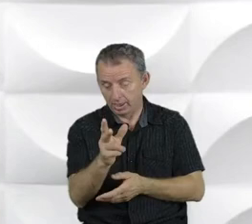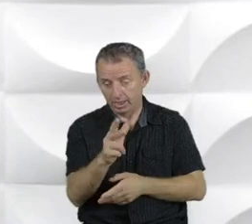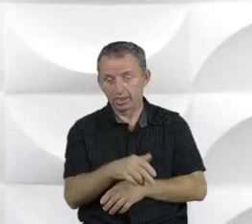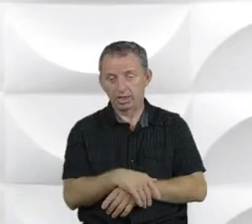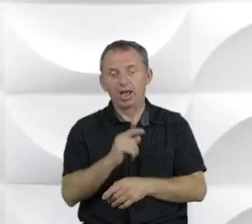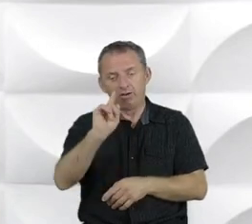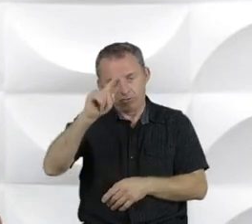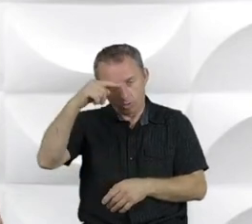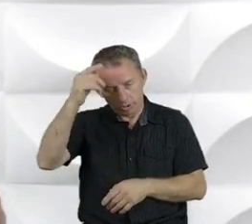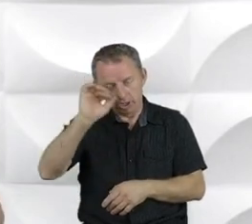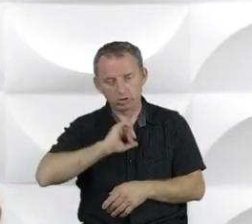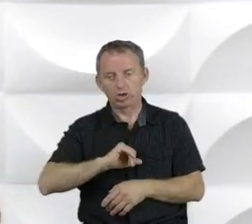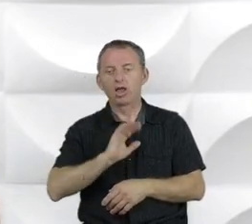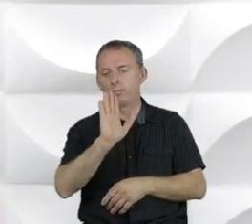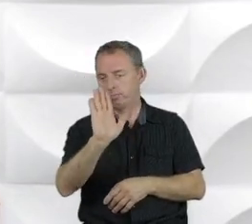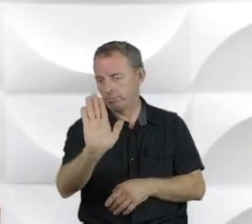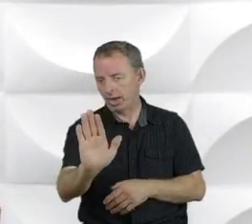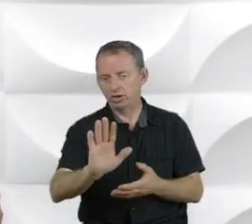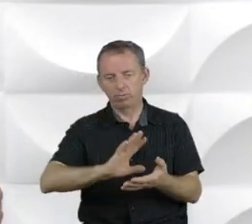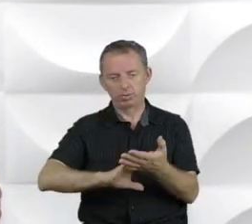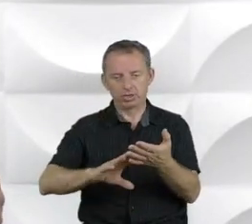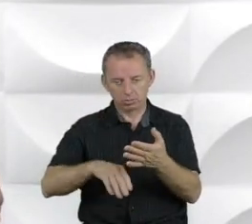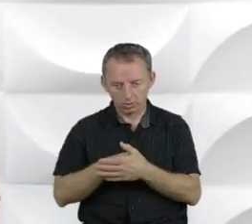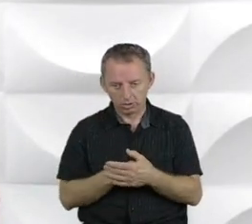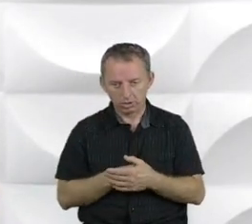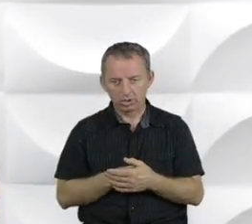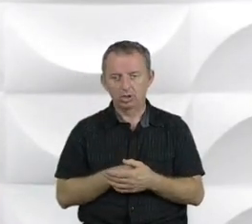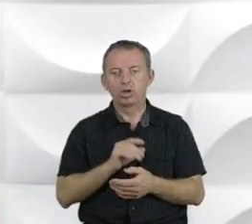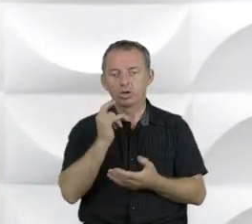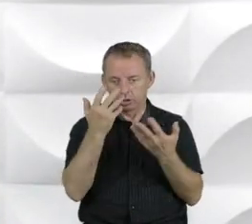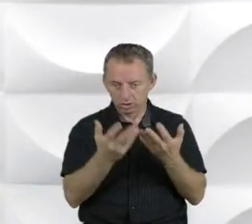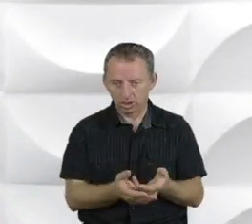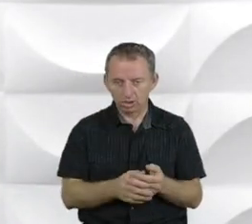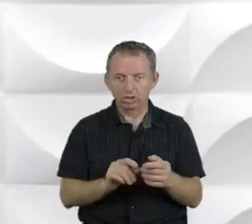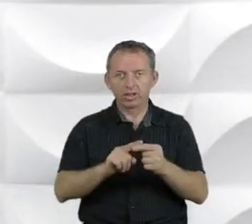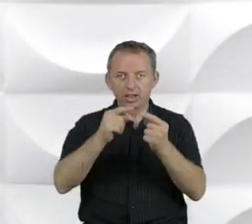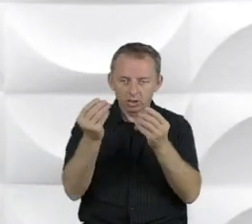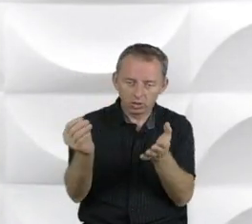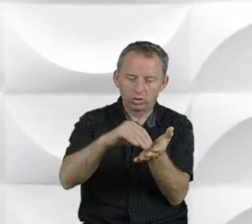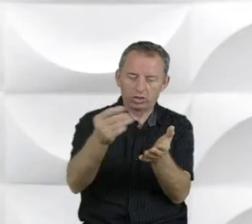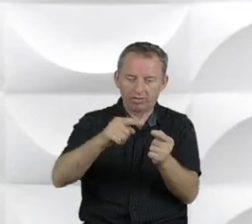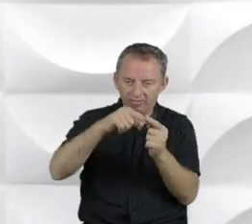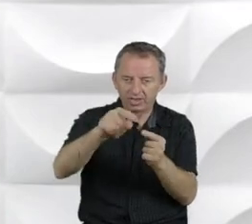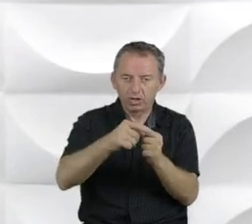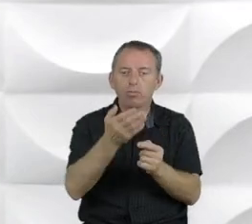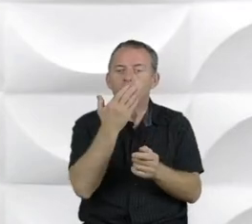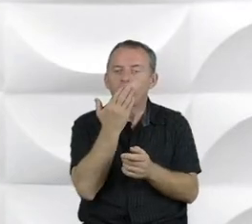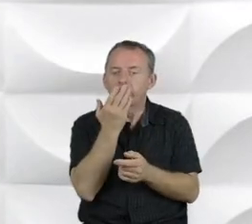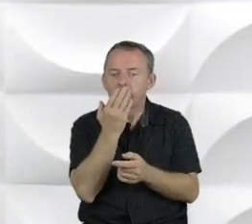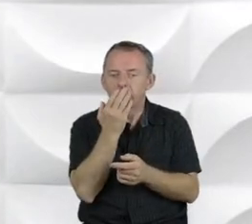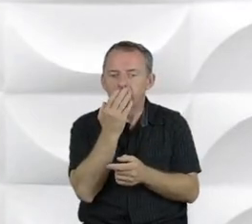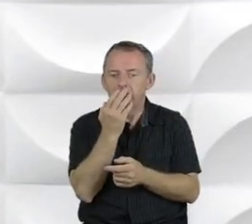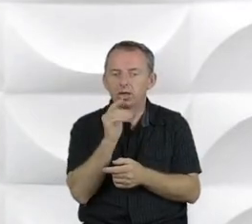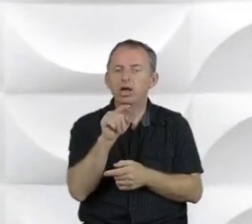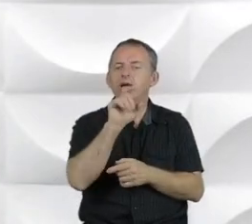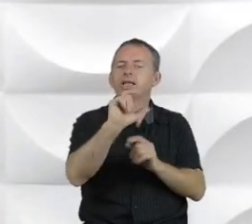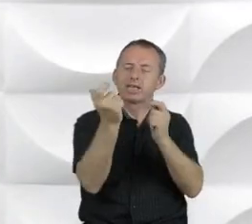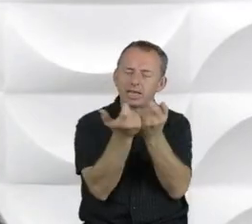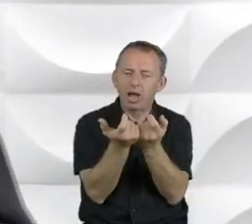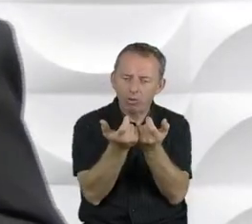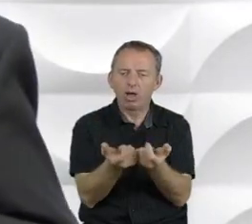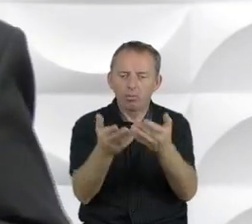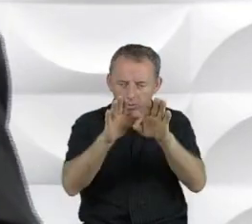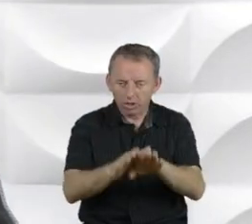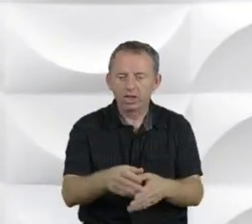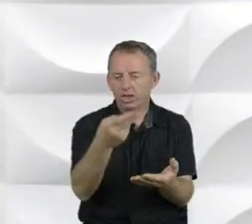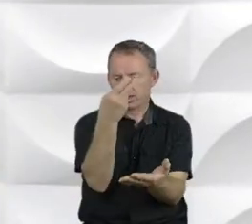Wyobraź sobie, że masz Pismo Święte, ktoś ci jeszcze coś dosyła i mówi, całe błogosławieństwo